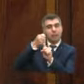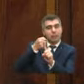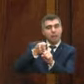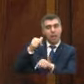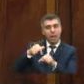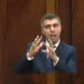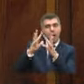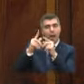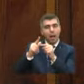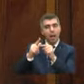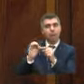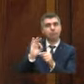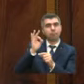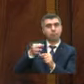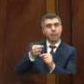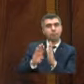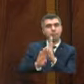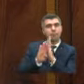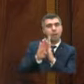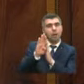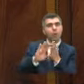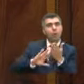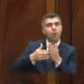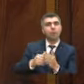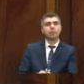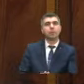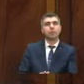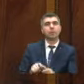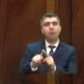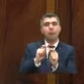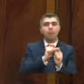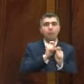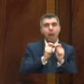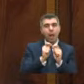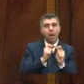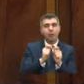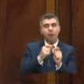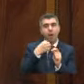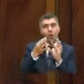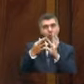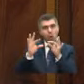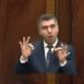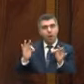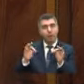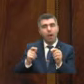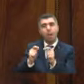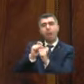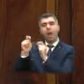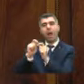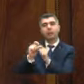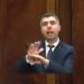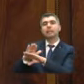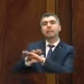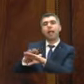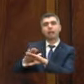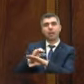أرقام إيجابية في تقدم في كاع المسائل، ما يمكنش تناقش داك الشيء العملي وبغيتي تناقش السياسة، أجت